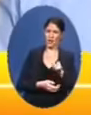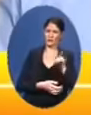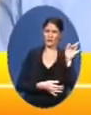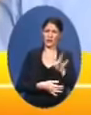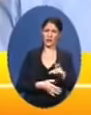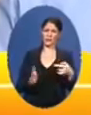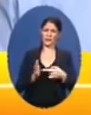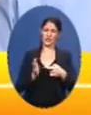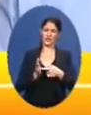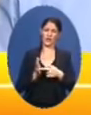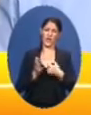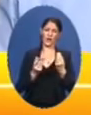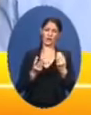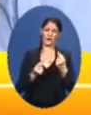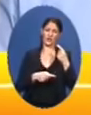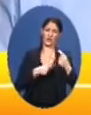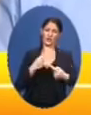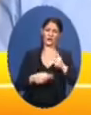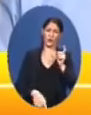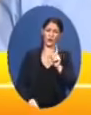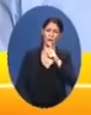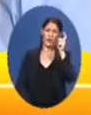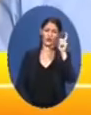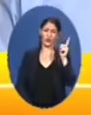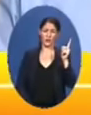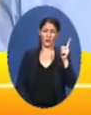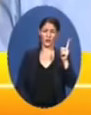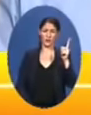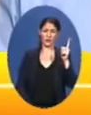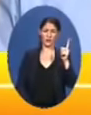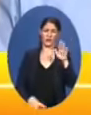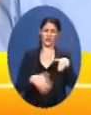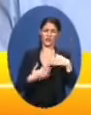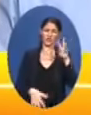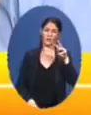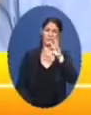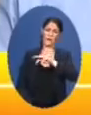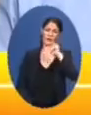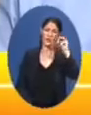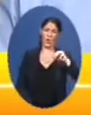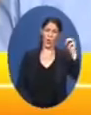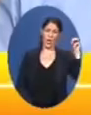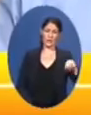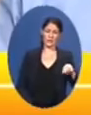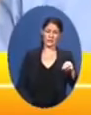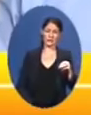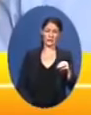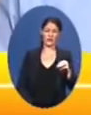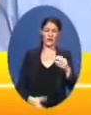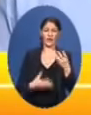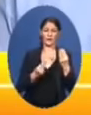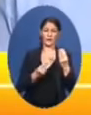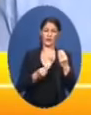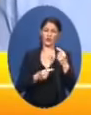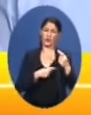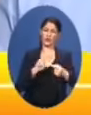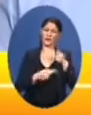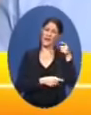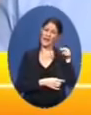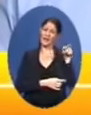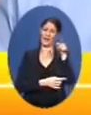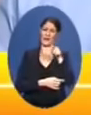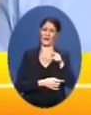מזה שמזה עשרות שנים, אולי 100 שנה, מאז שיש מקדונלדס, במשך עשרות רבות של שנים, הם